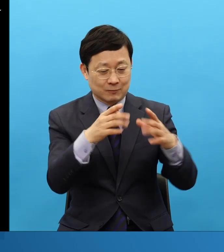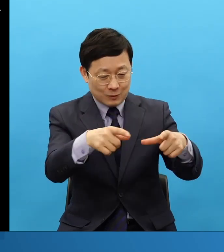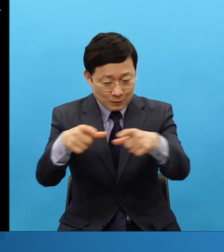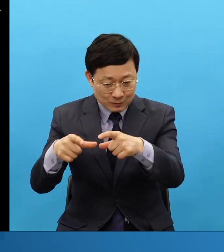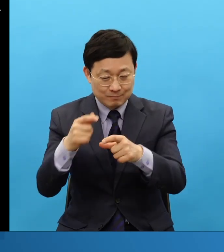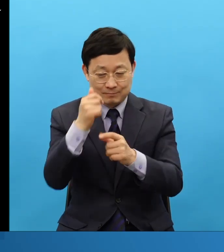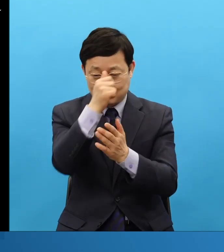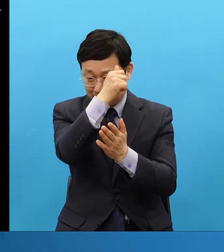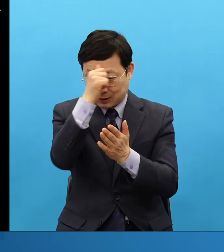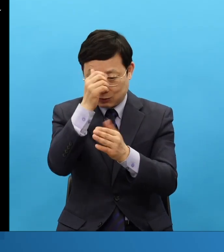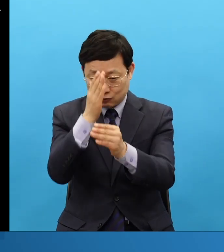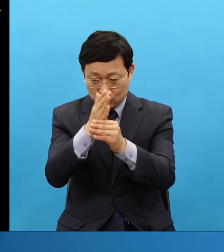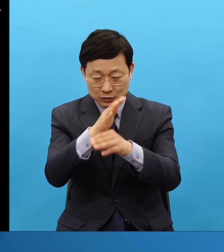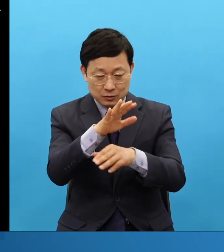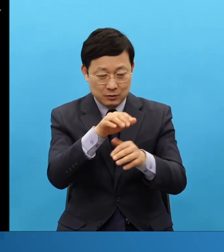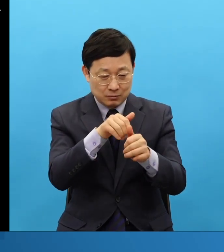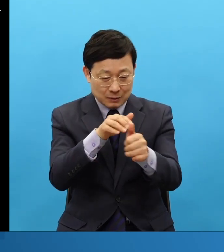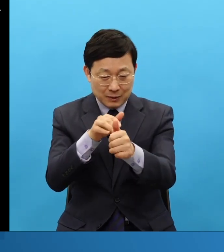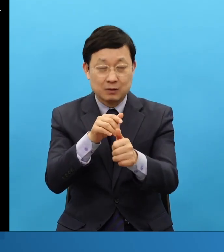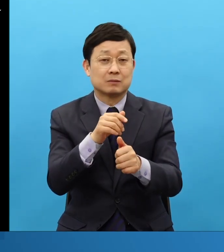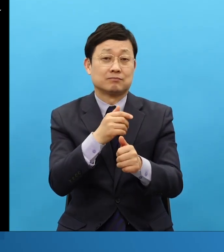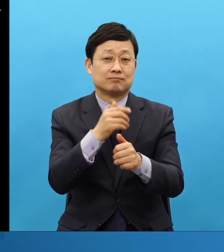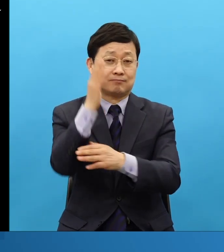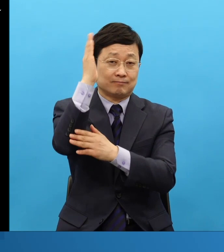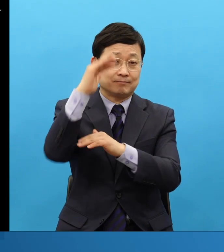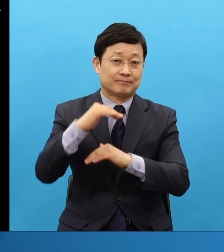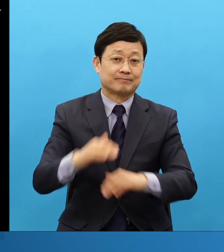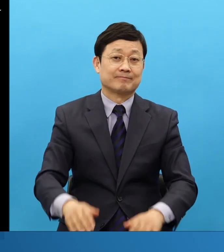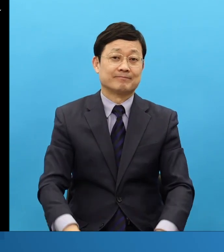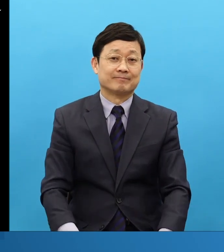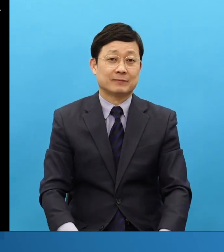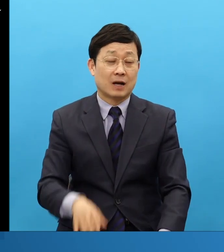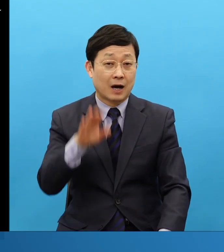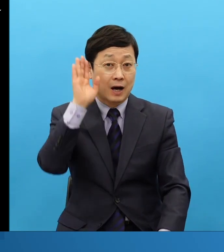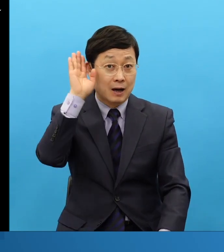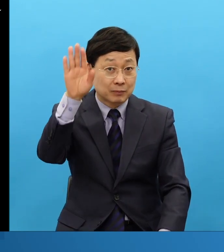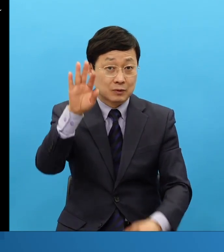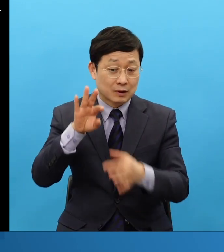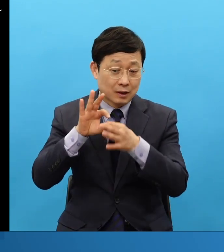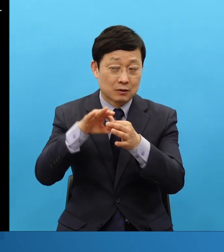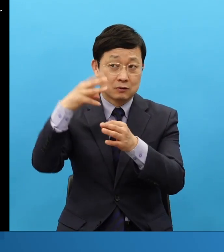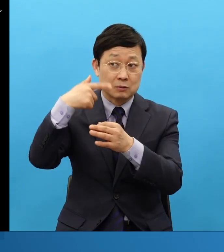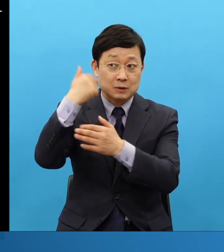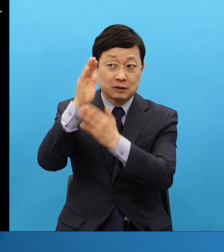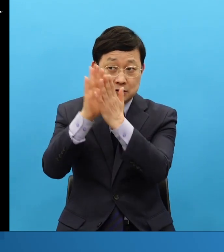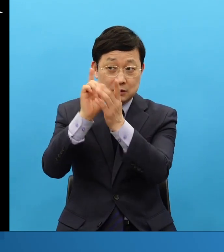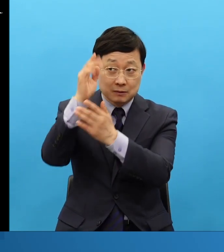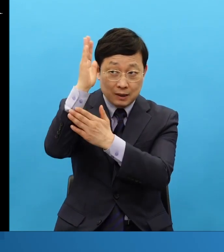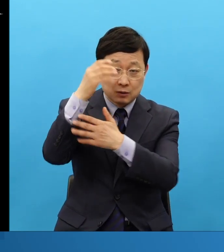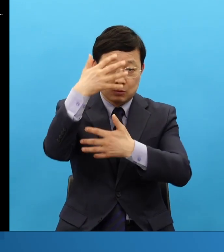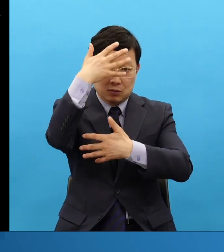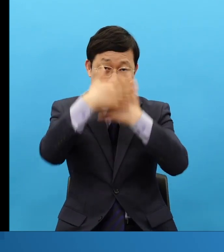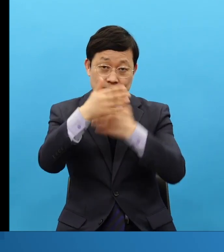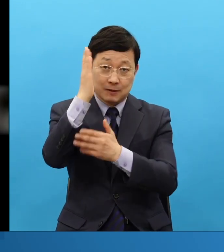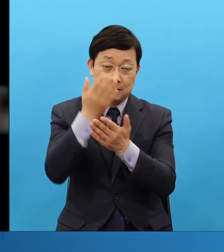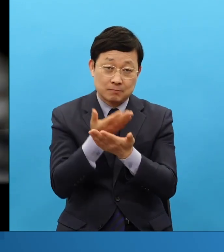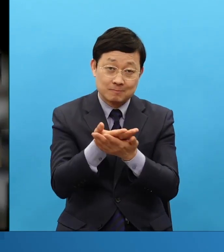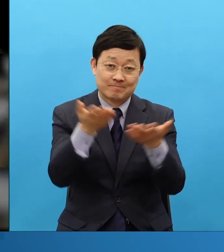강조했습니다. 중직자 대학원은 앞으로 총 7회의 강의가 류광수 원장의 직접 강의나 화상 강의로